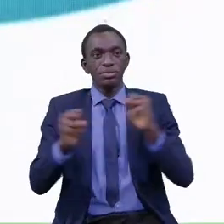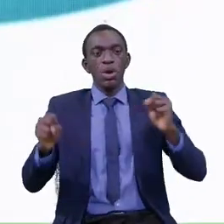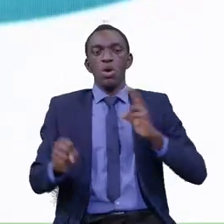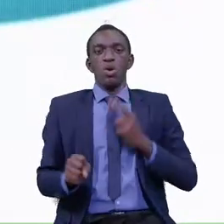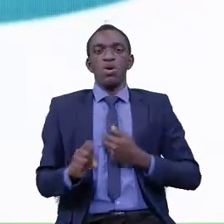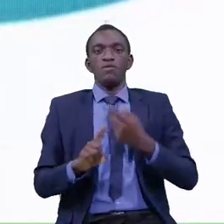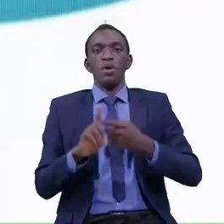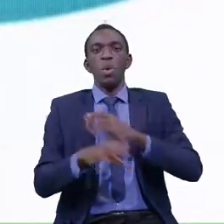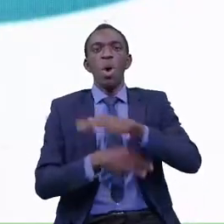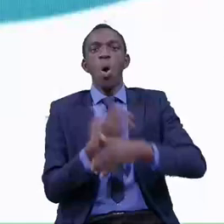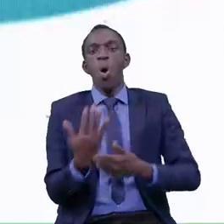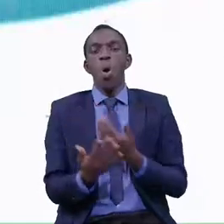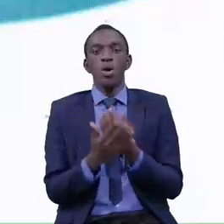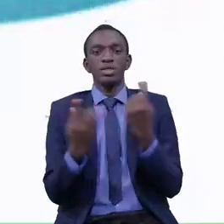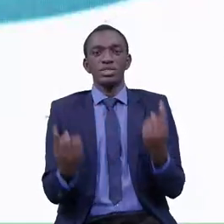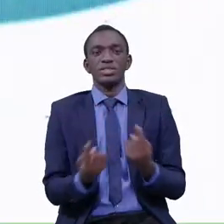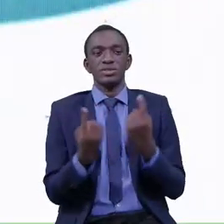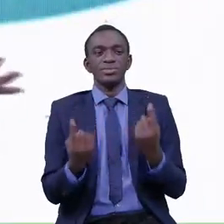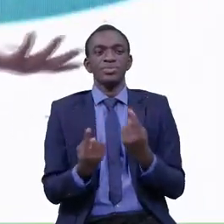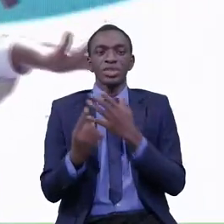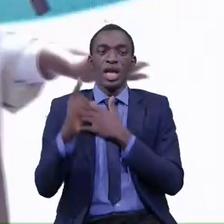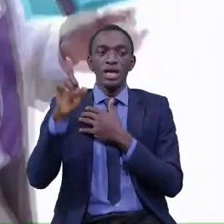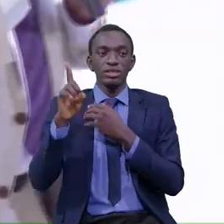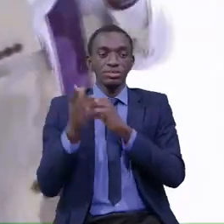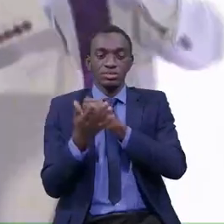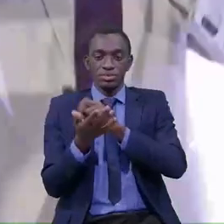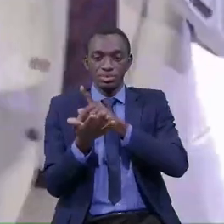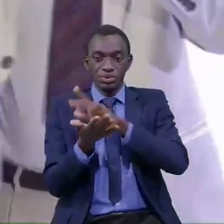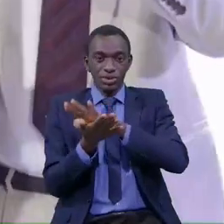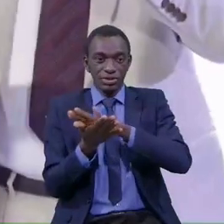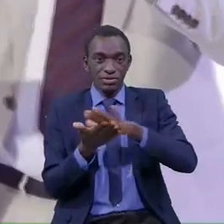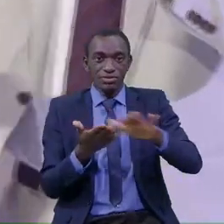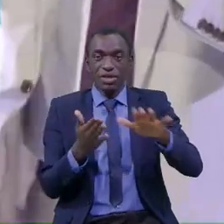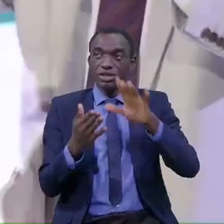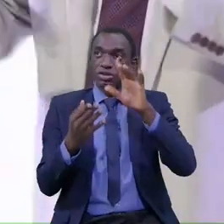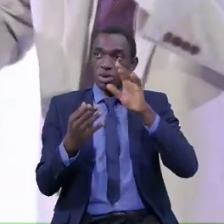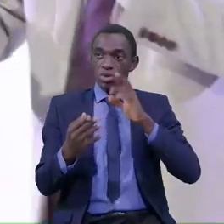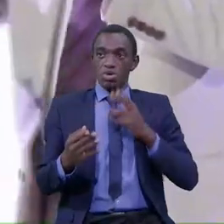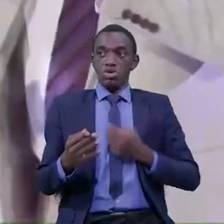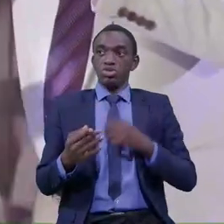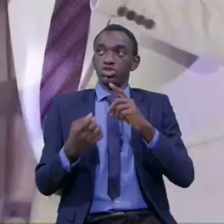toute iniquité et de se faire un peuple qui lui appartienne.